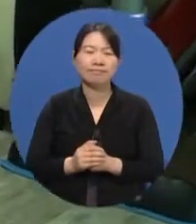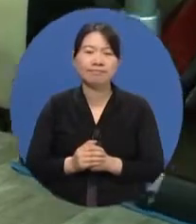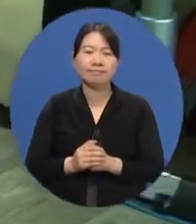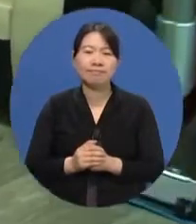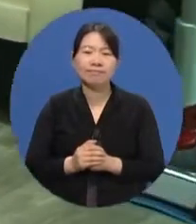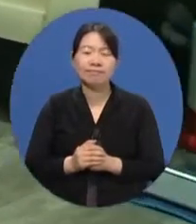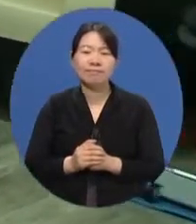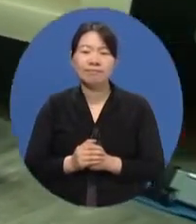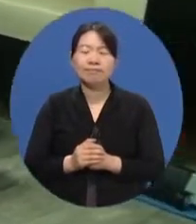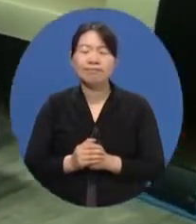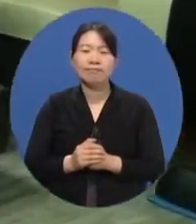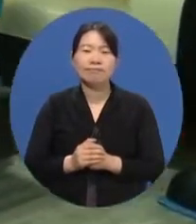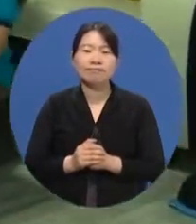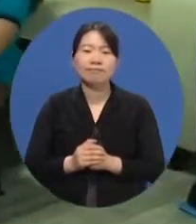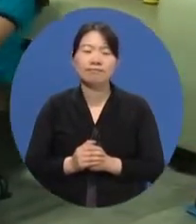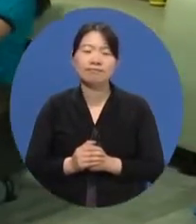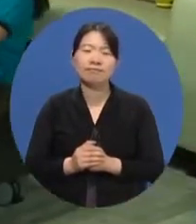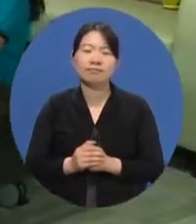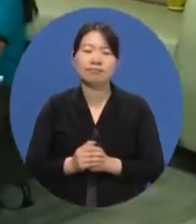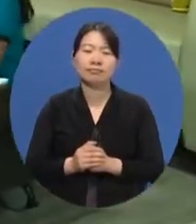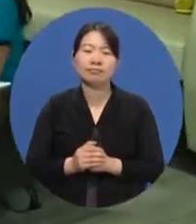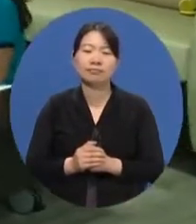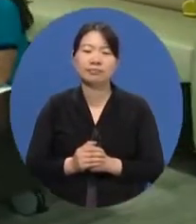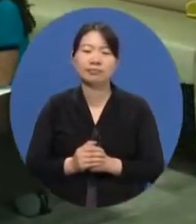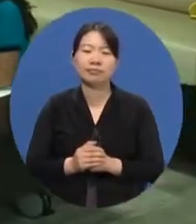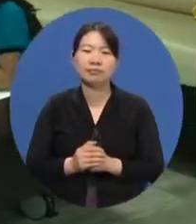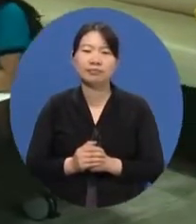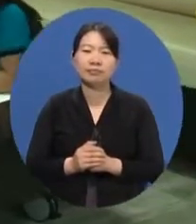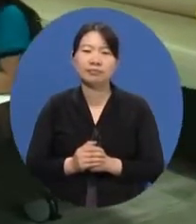엄마의 상식하게 나쁘지 않고 때려!